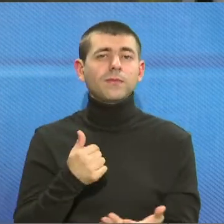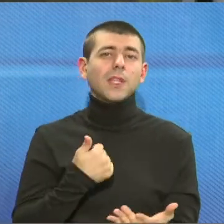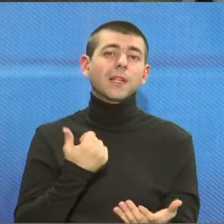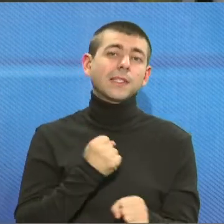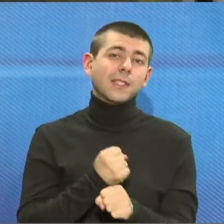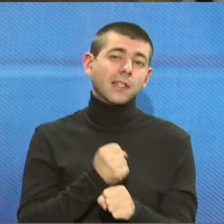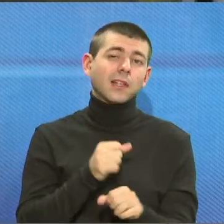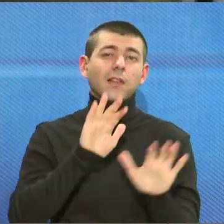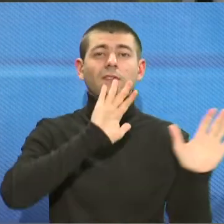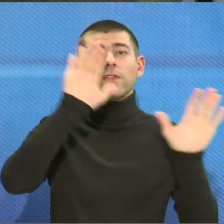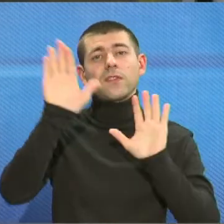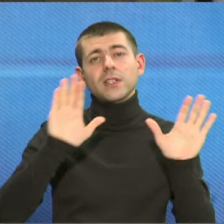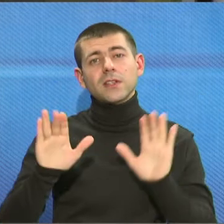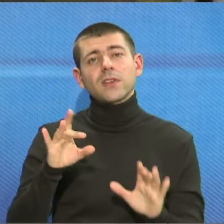выставки